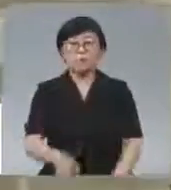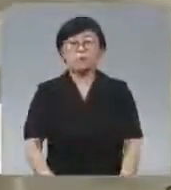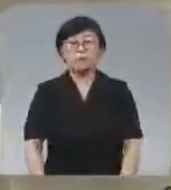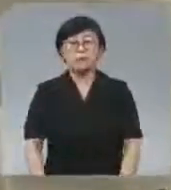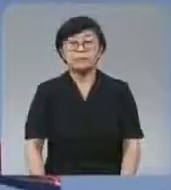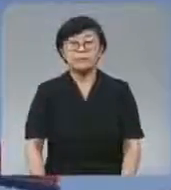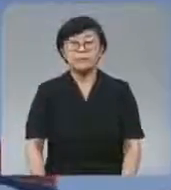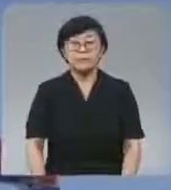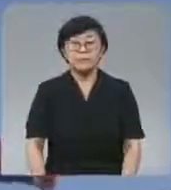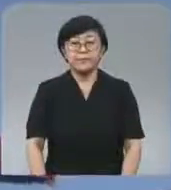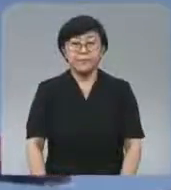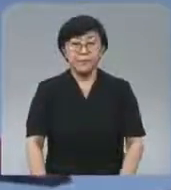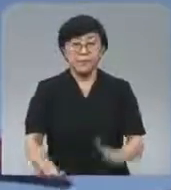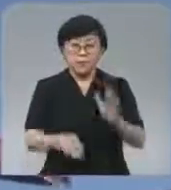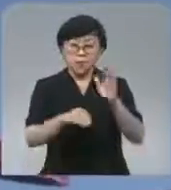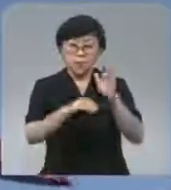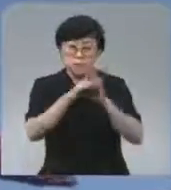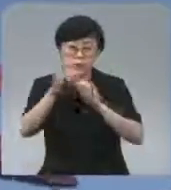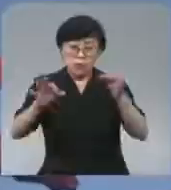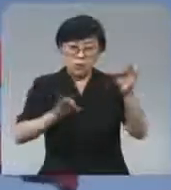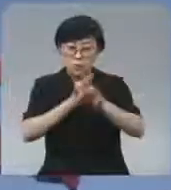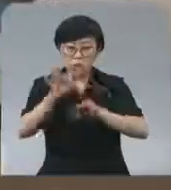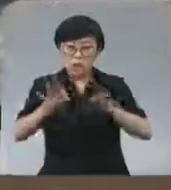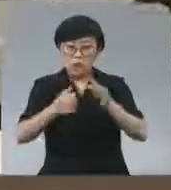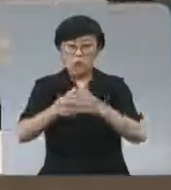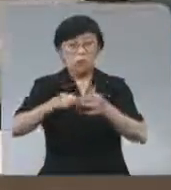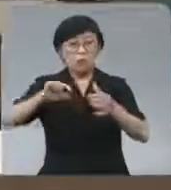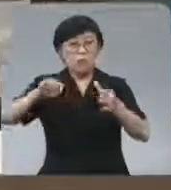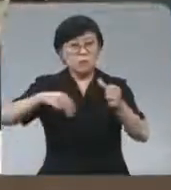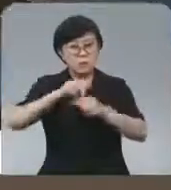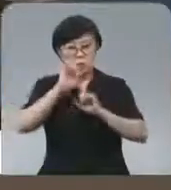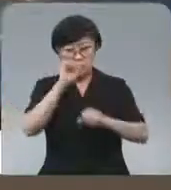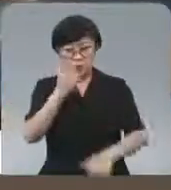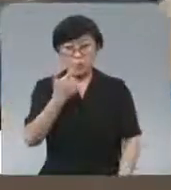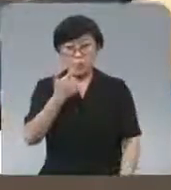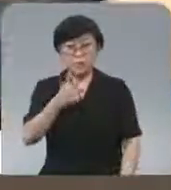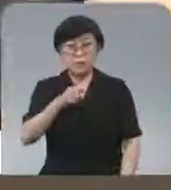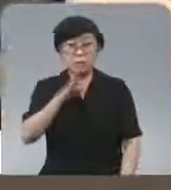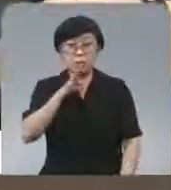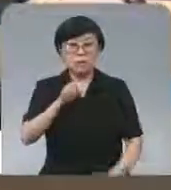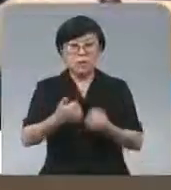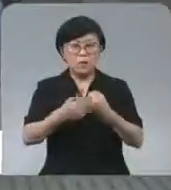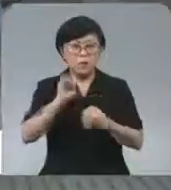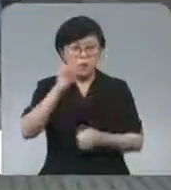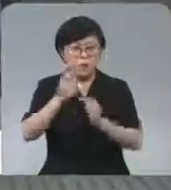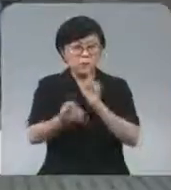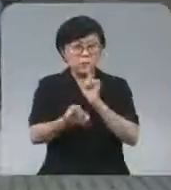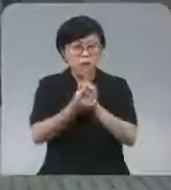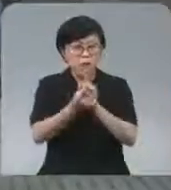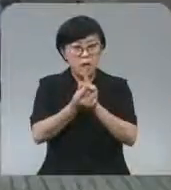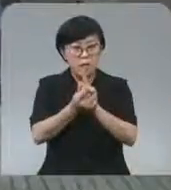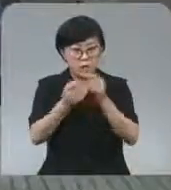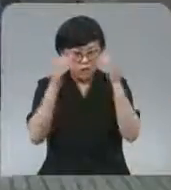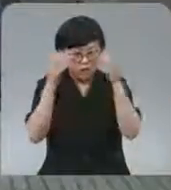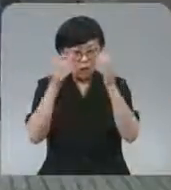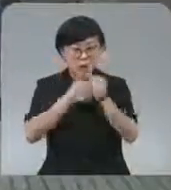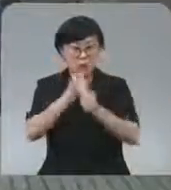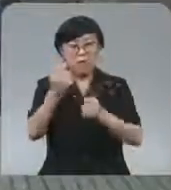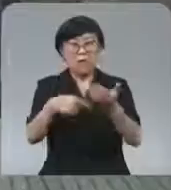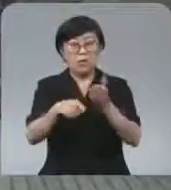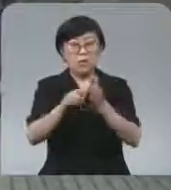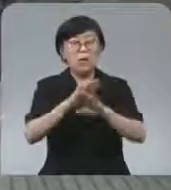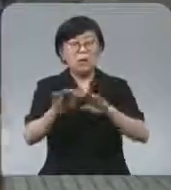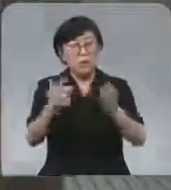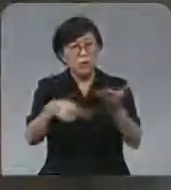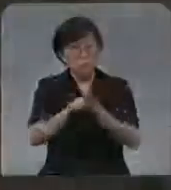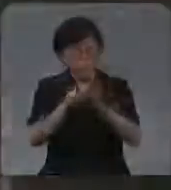trong nửa đầu năm nay trong khi tình hình kinh tế Bắc Triều Tiên đang ngày càng trở nên trầm trọng cũng có ý kiến cho rằng nước này đang tập trung và khắc phục